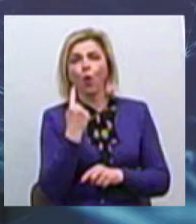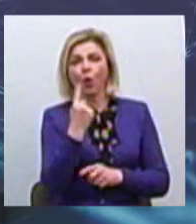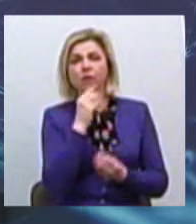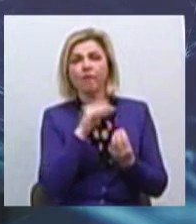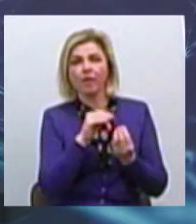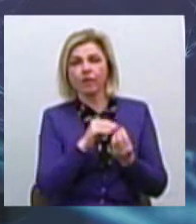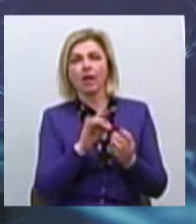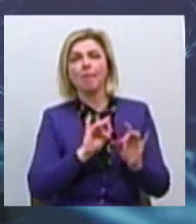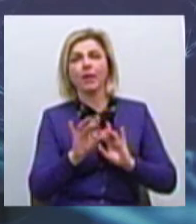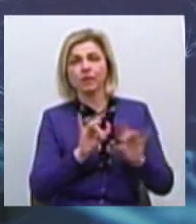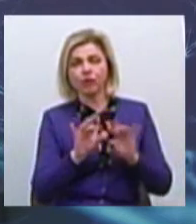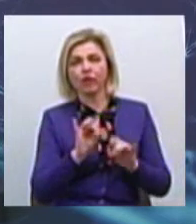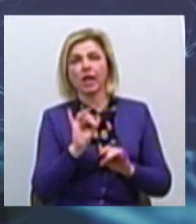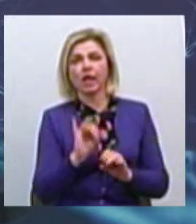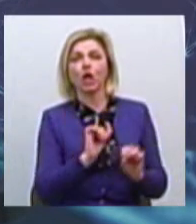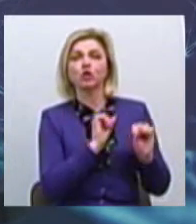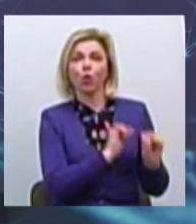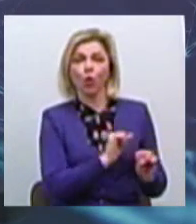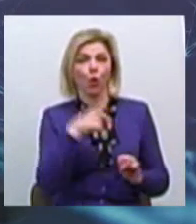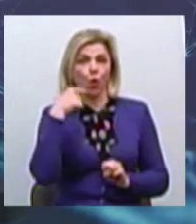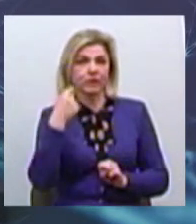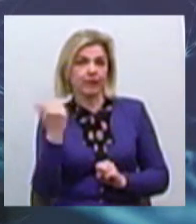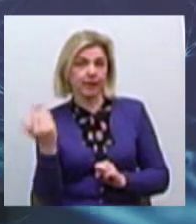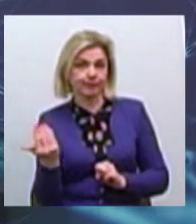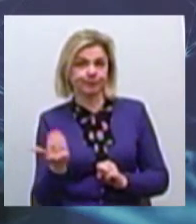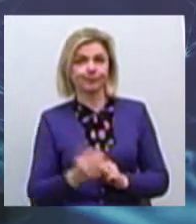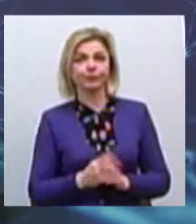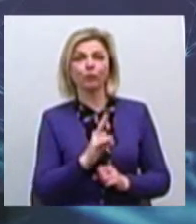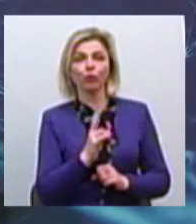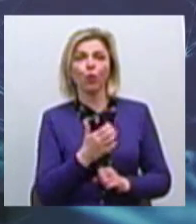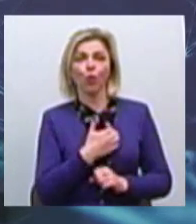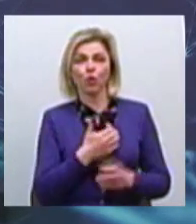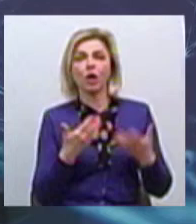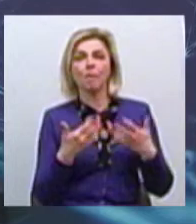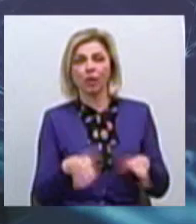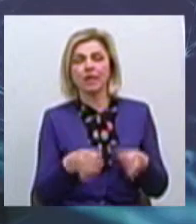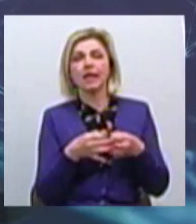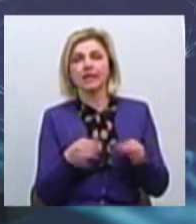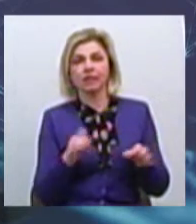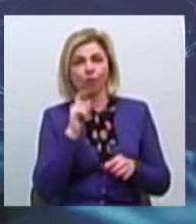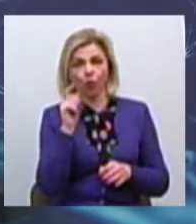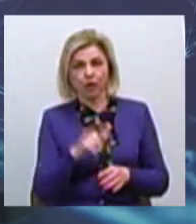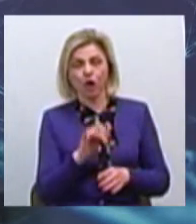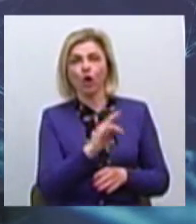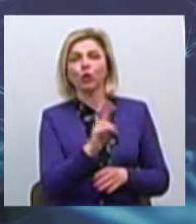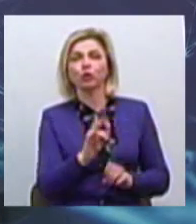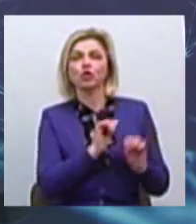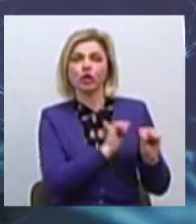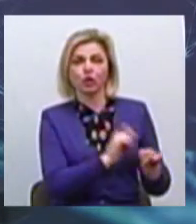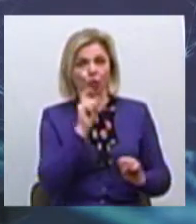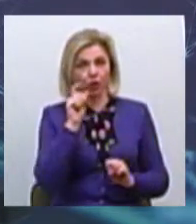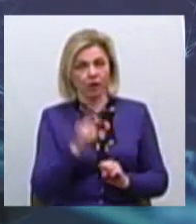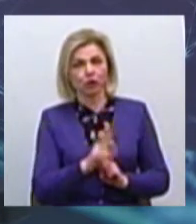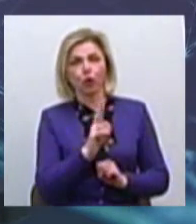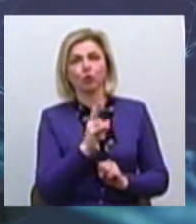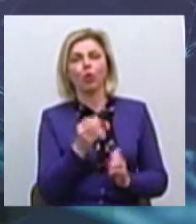мессенджером оперировал и сторонник России, да, который хочет потери независимости Украины, и защитник Украины, который